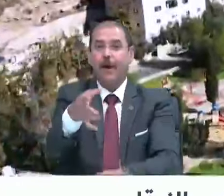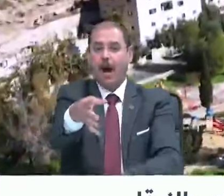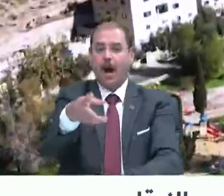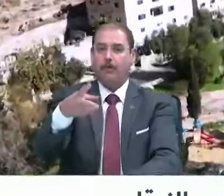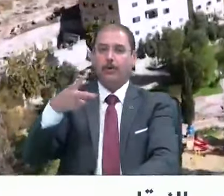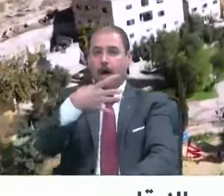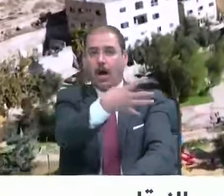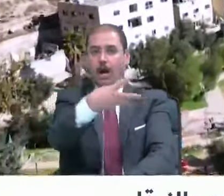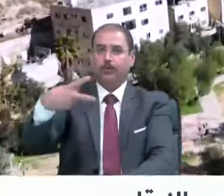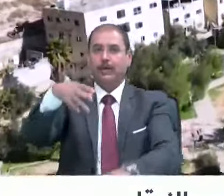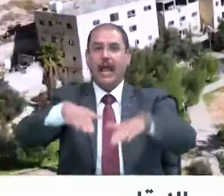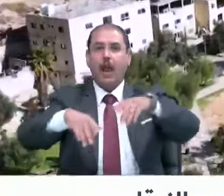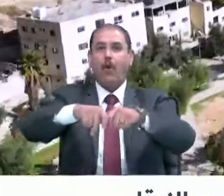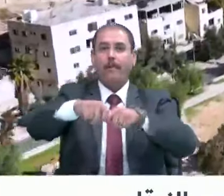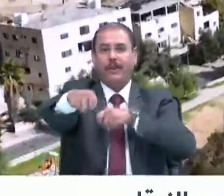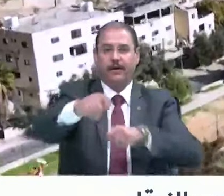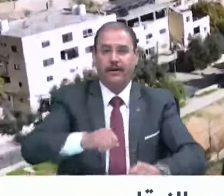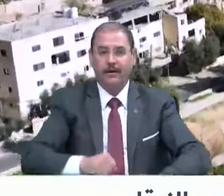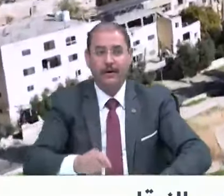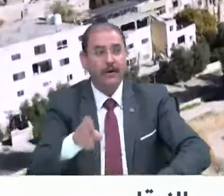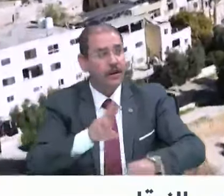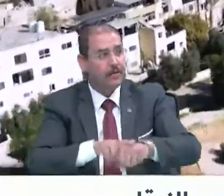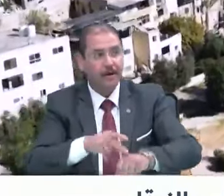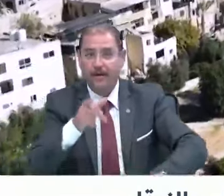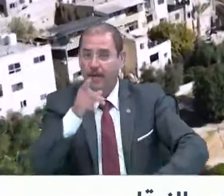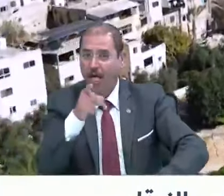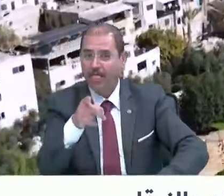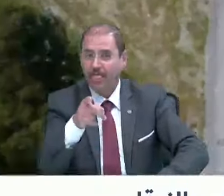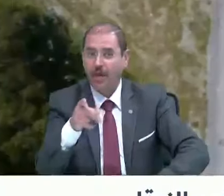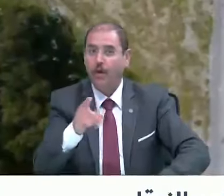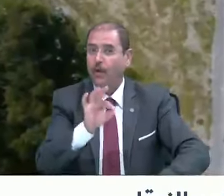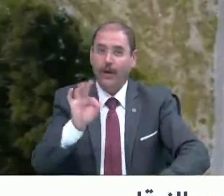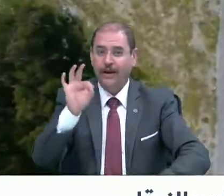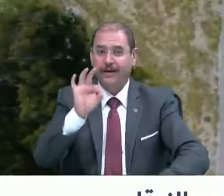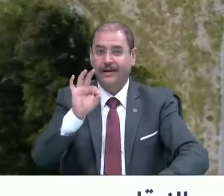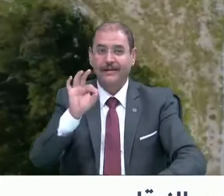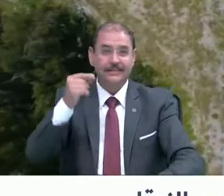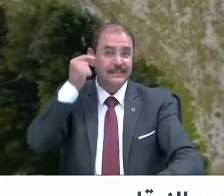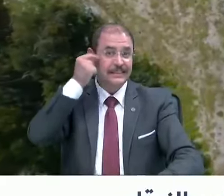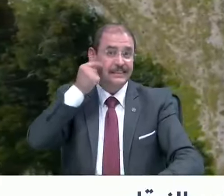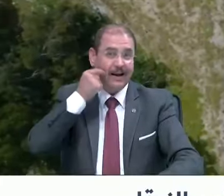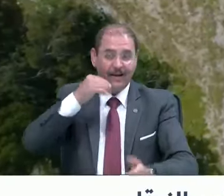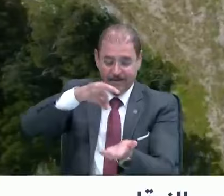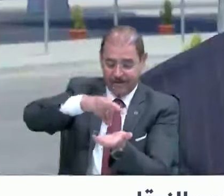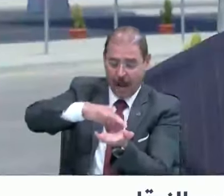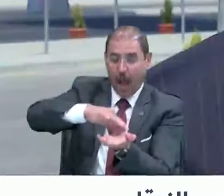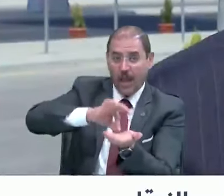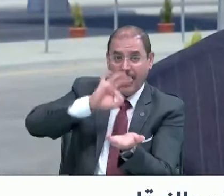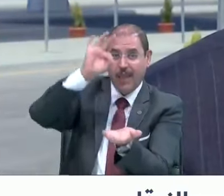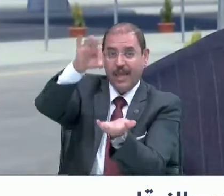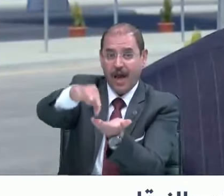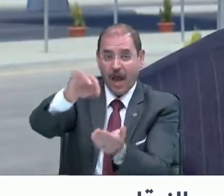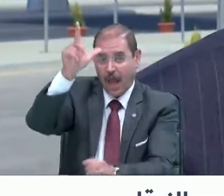كم. والثاني يمتد من مجمع المحطة في عمان إلى محطة الزرقاء بطول 20 كم. تضمن